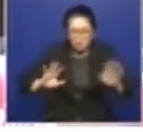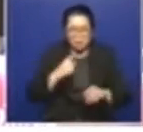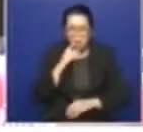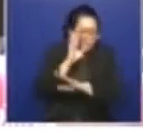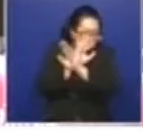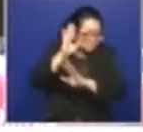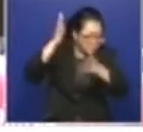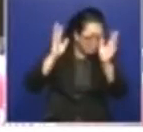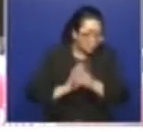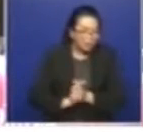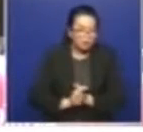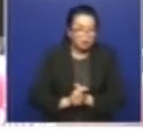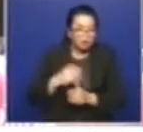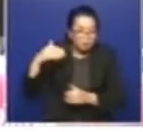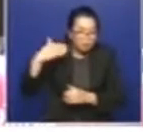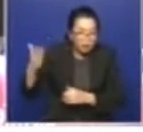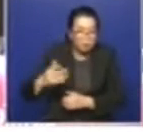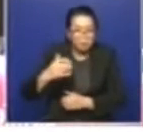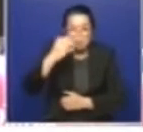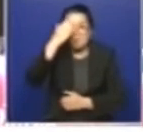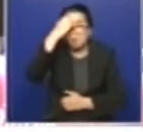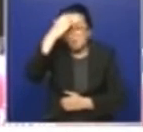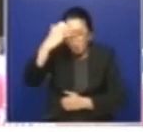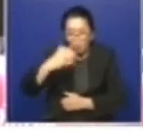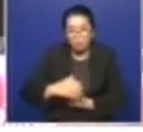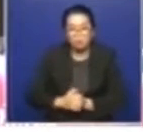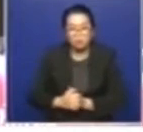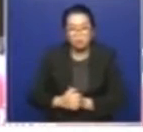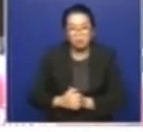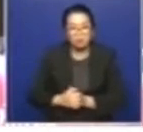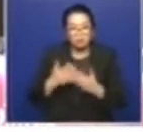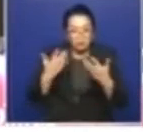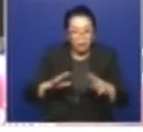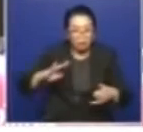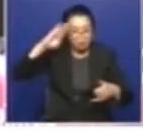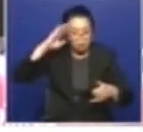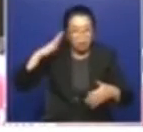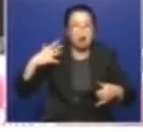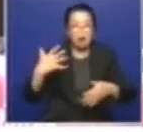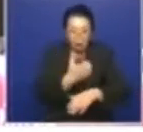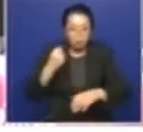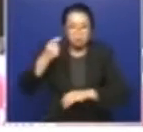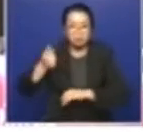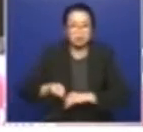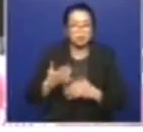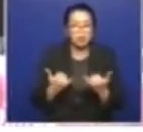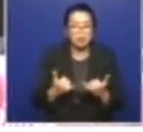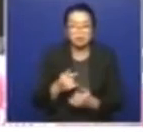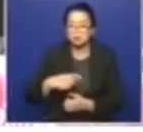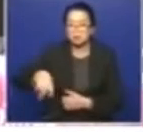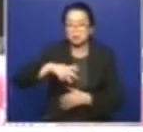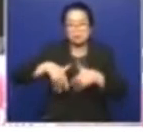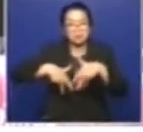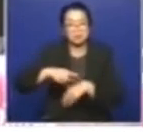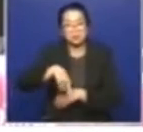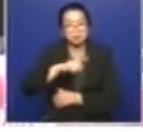ะไรด้วยท่านก็โมโหอย่างนี้แหละแต่สุดท้ายท่านก็ยึดอ่ะ วันนี้ใครจะเชื่อมีใครบอกว่า